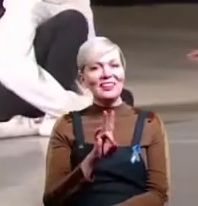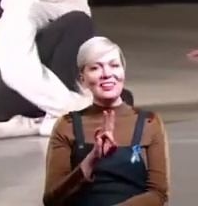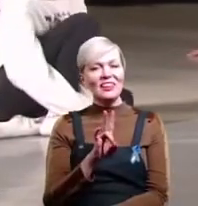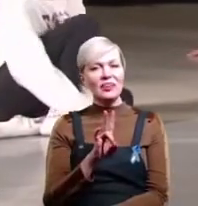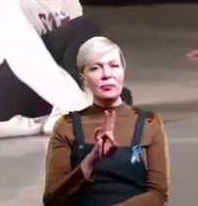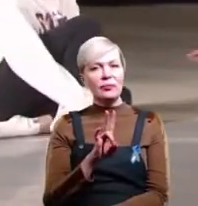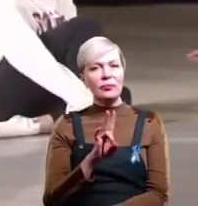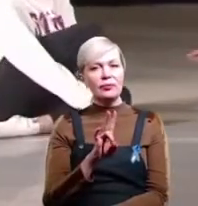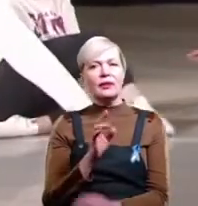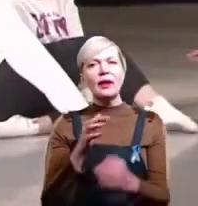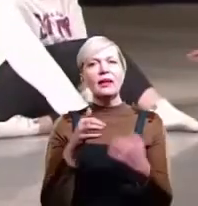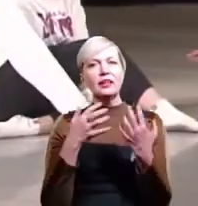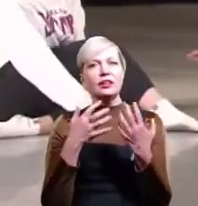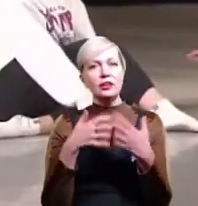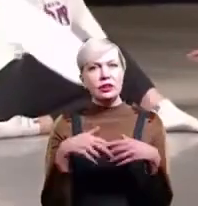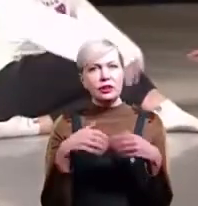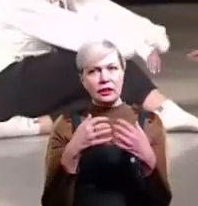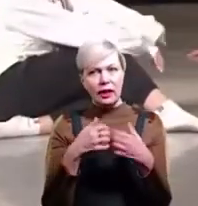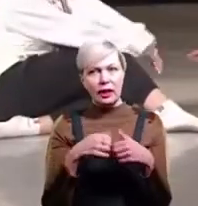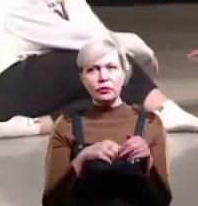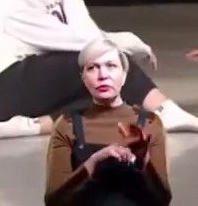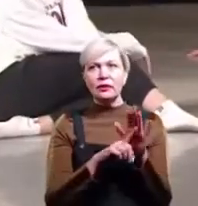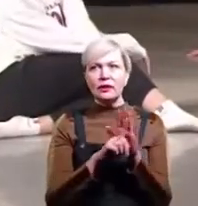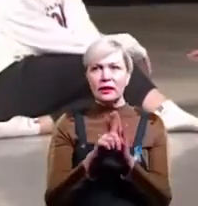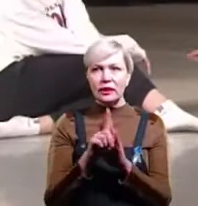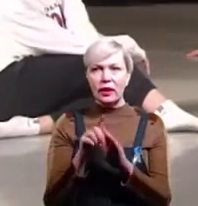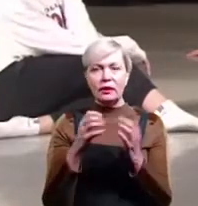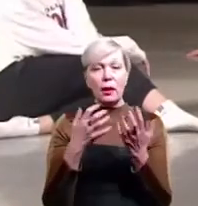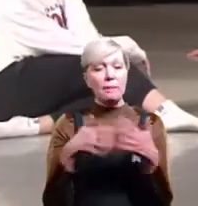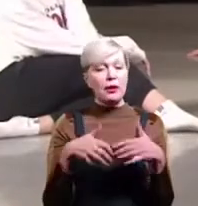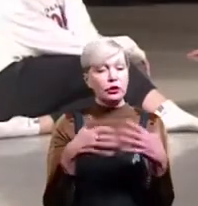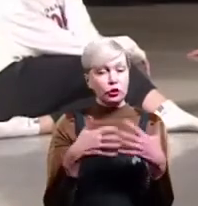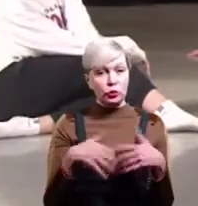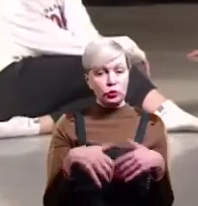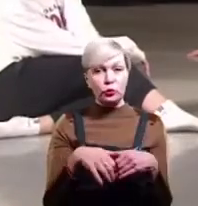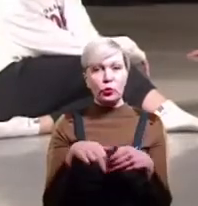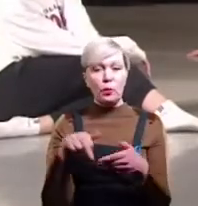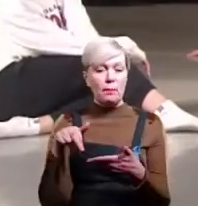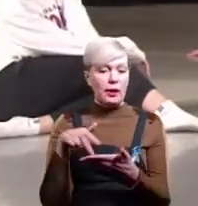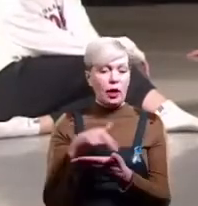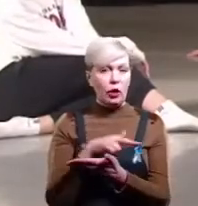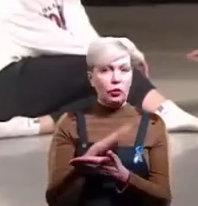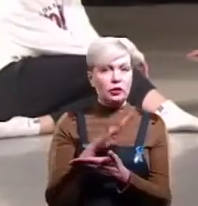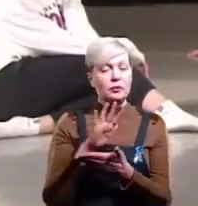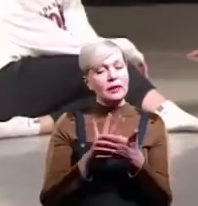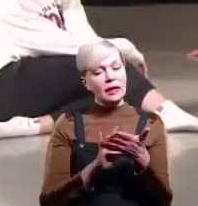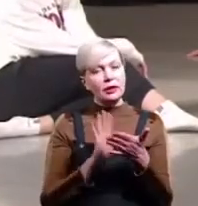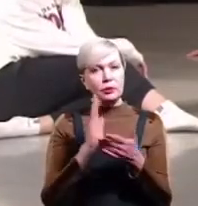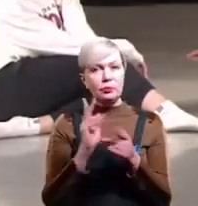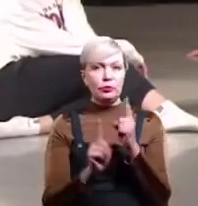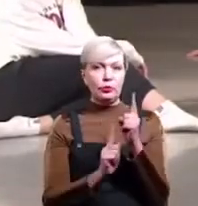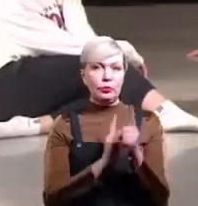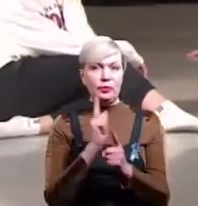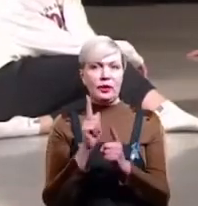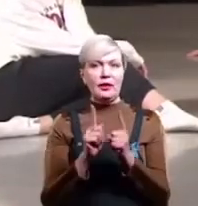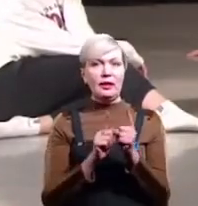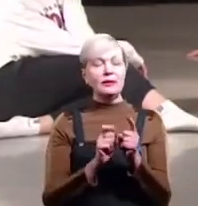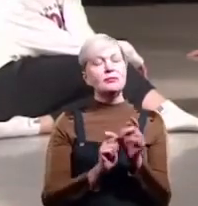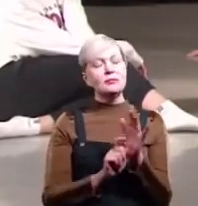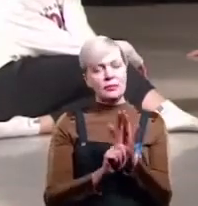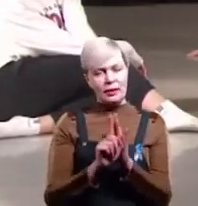Я считаю, мы сначала подсчет проходим. Я буду дальше менять. Хорошо? Поехали.